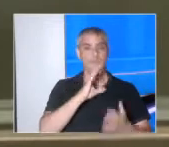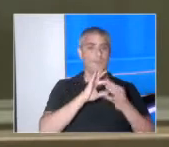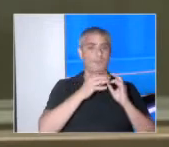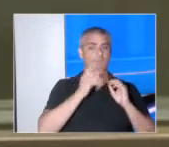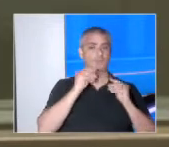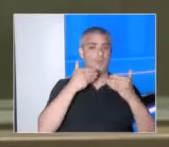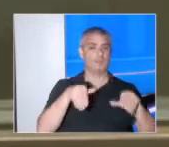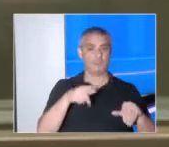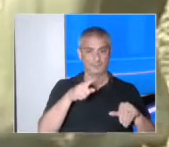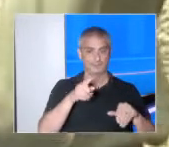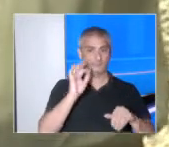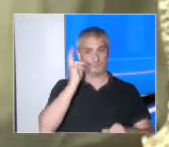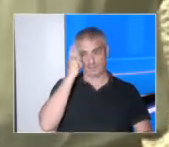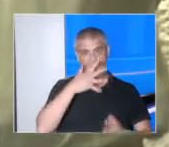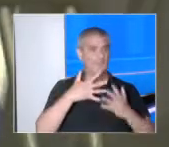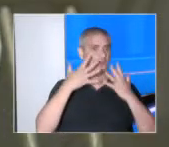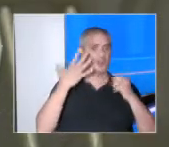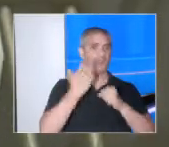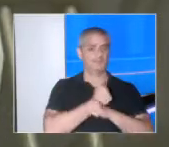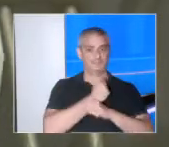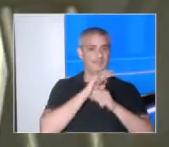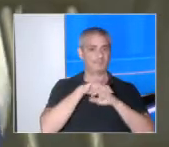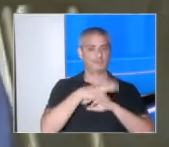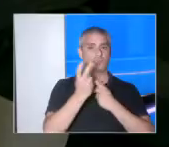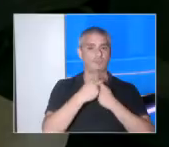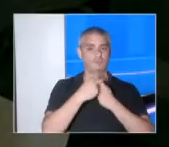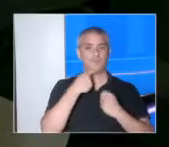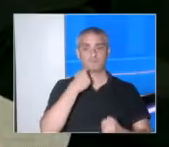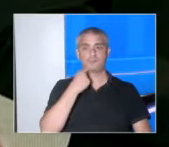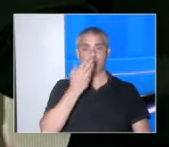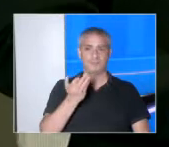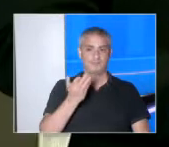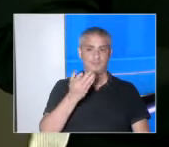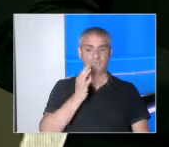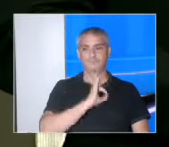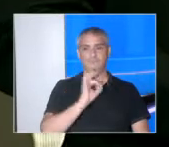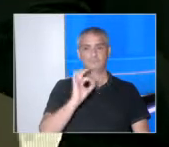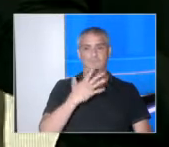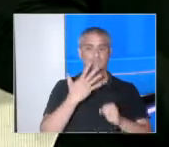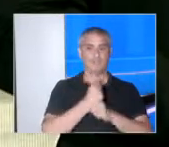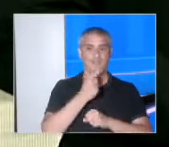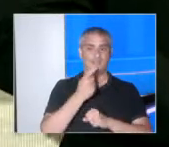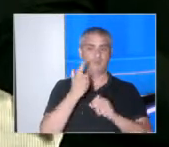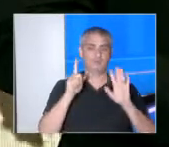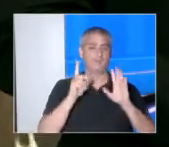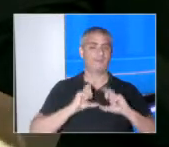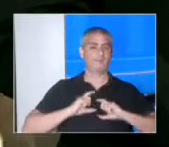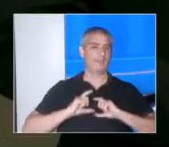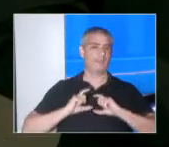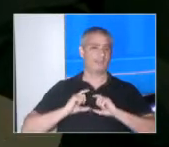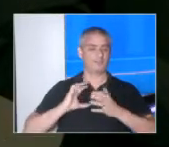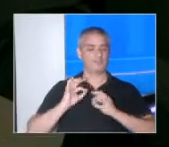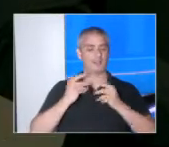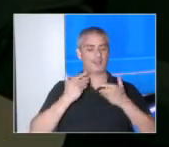באולימפיאדה הפארלימפית. בשביל להבין את גודל ההישג והשלכותיו, נצרף אלינו את הפרשנית האולטימטיבית, מי שזכתה בשבע מדליות